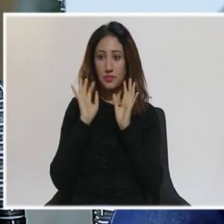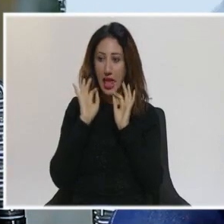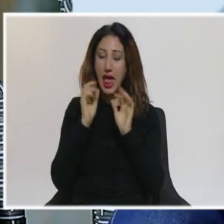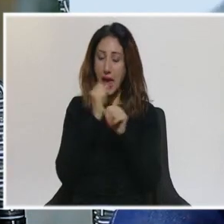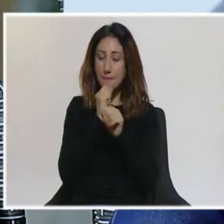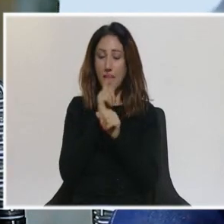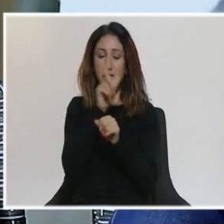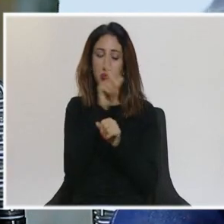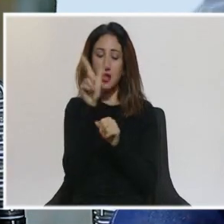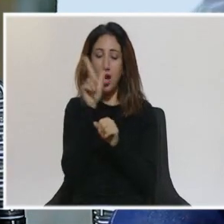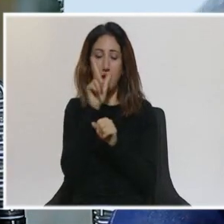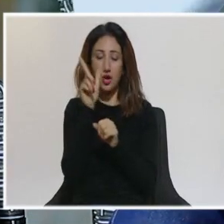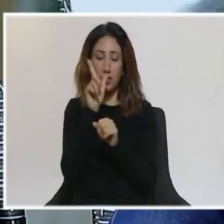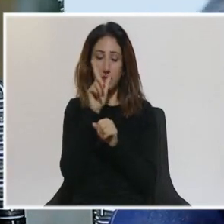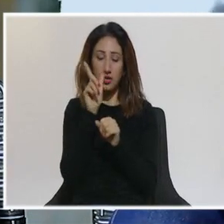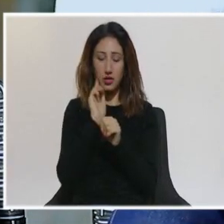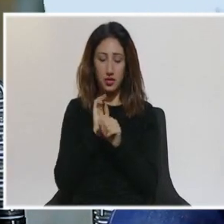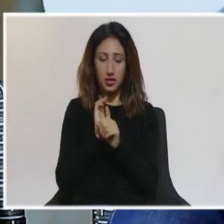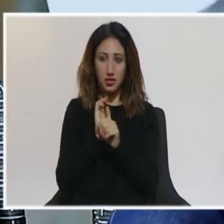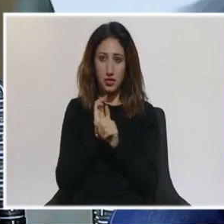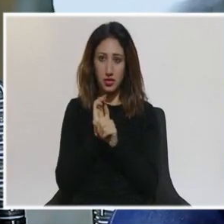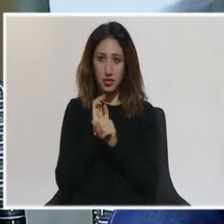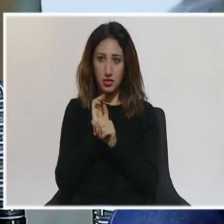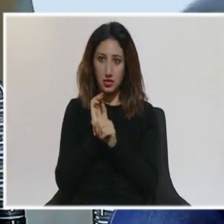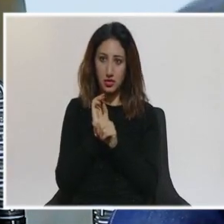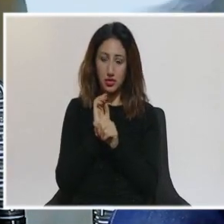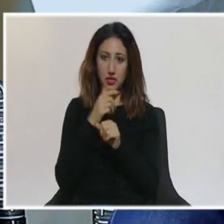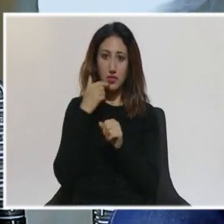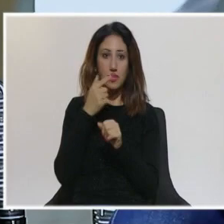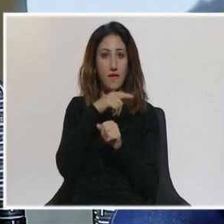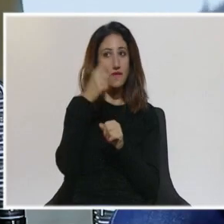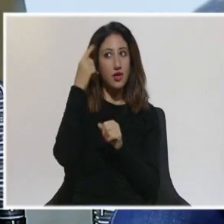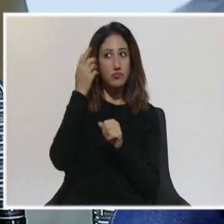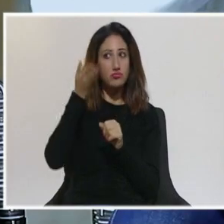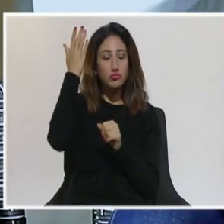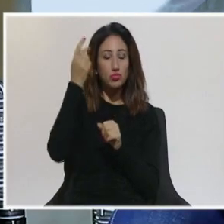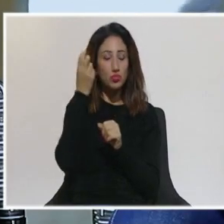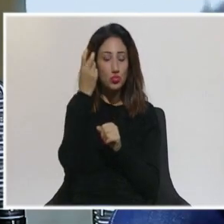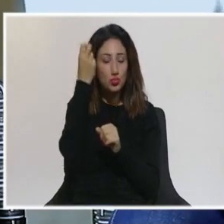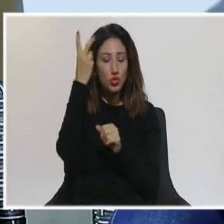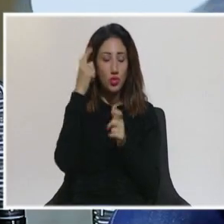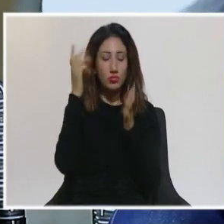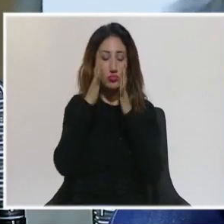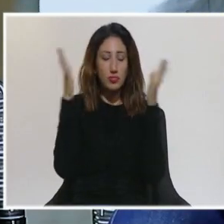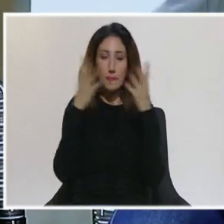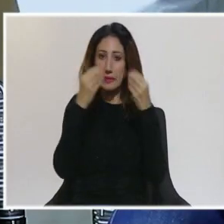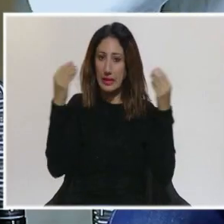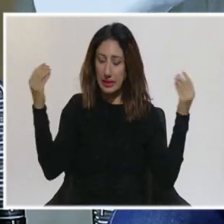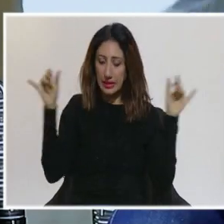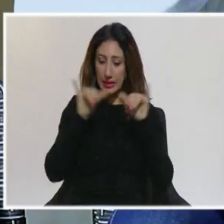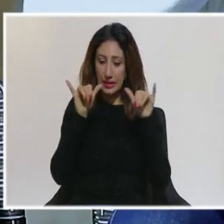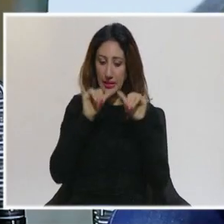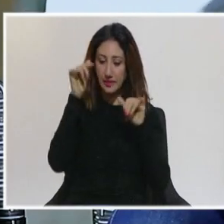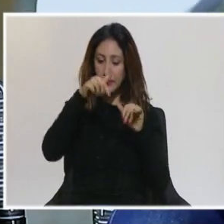ماشي تبقى تسالي. في بقى ايه ده، في شعراء وفي ادباء وفي علماء. الميديا فيها حاجات وفيها